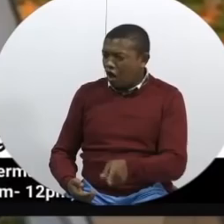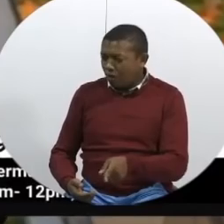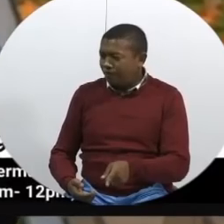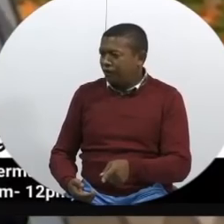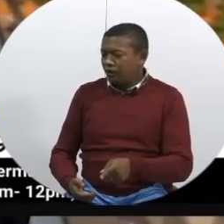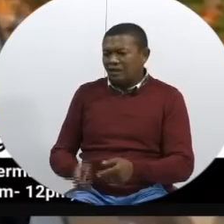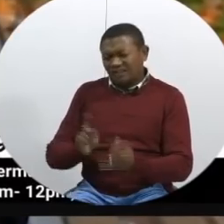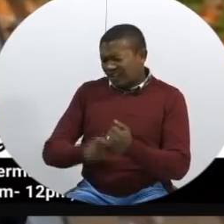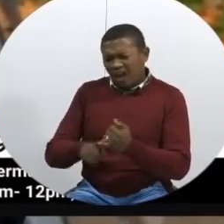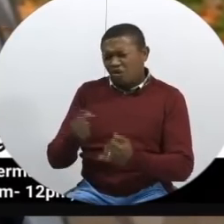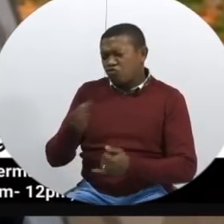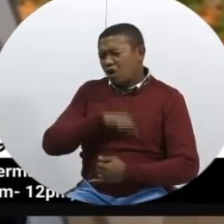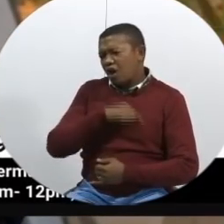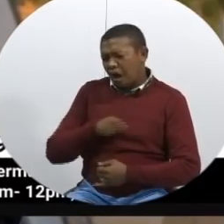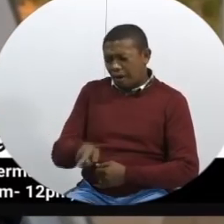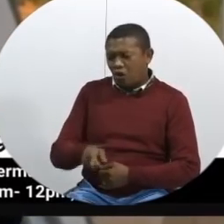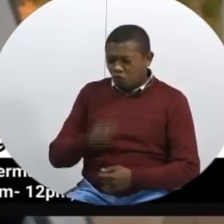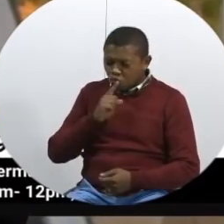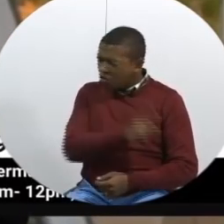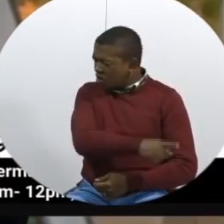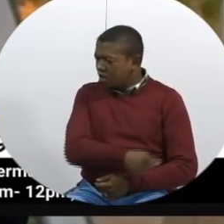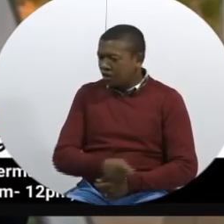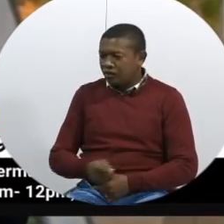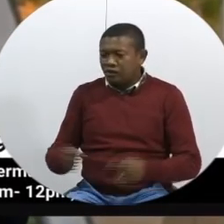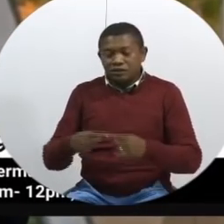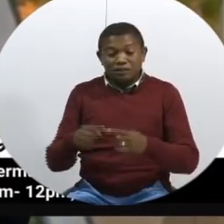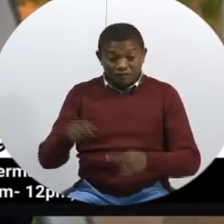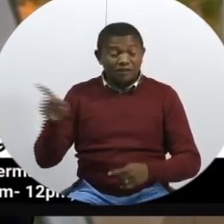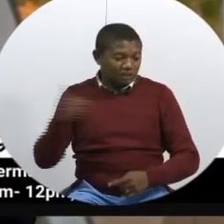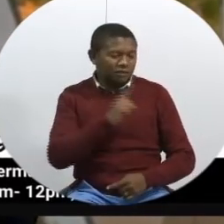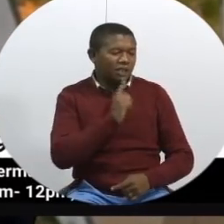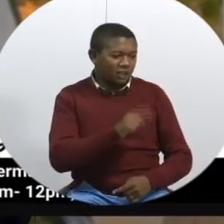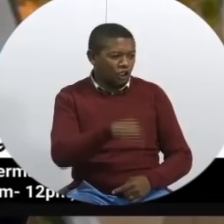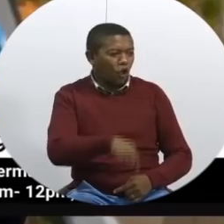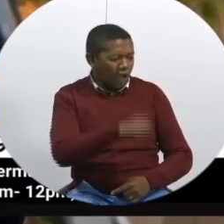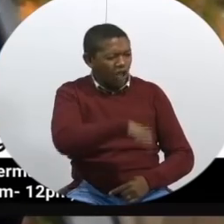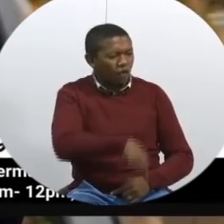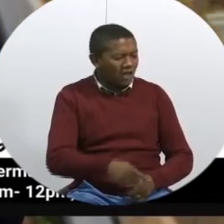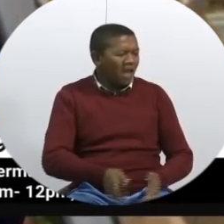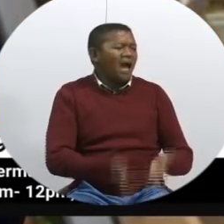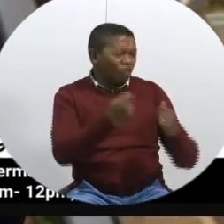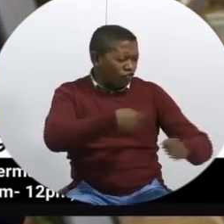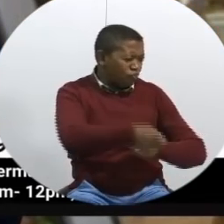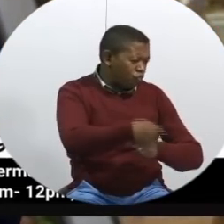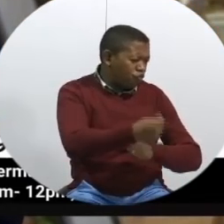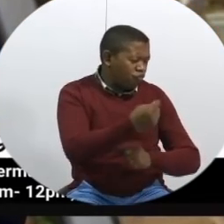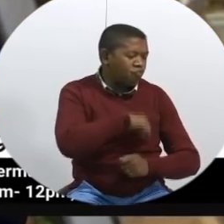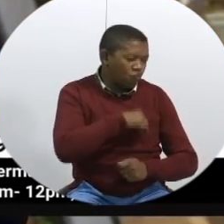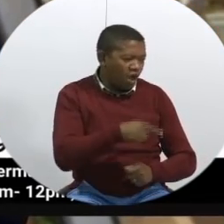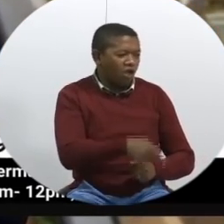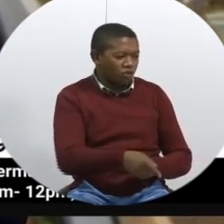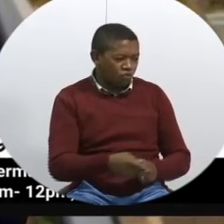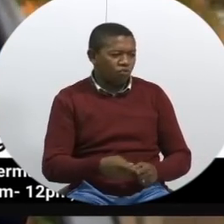ny toromarika hoe tsy maintsy alefa daholy a ary mila aloha daholy a izany